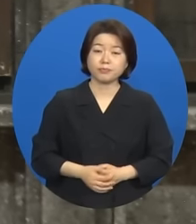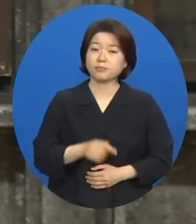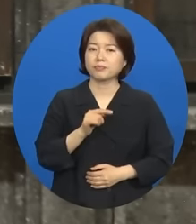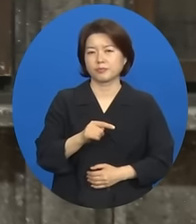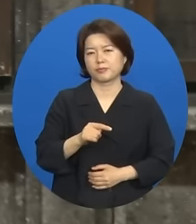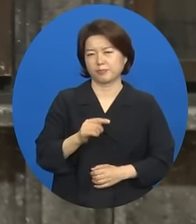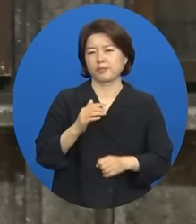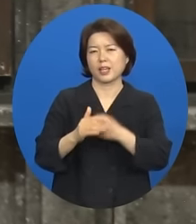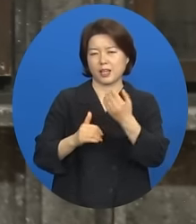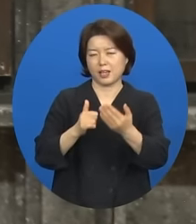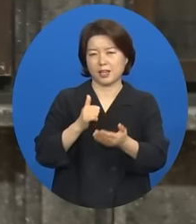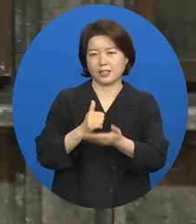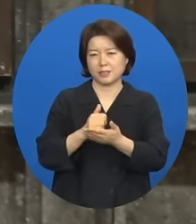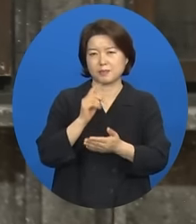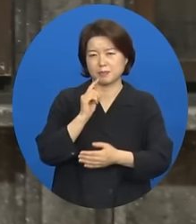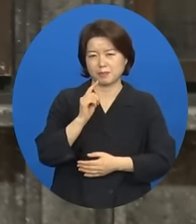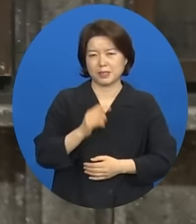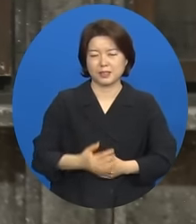이거더라고요.